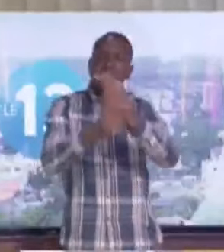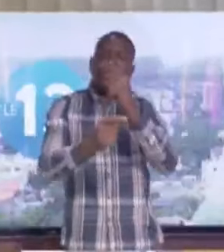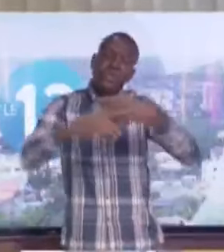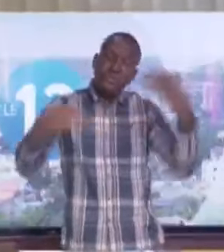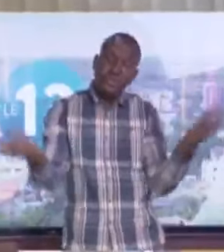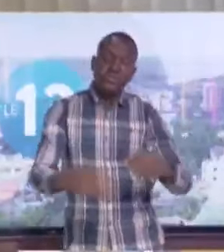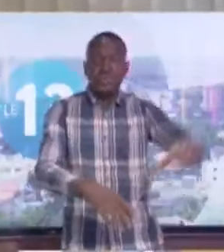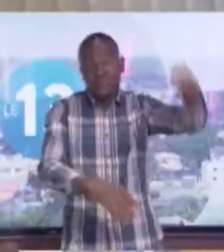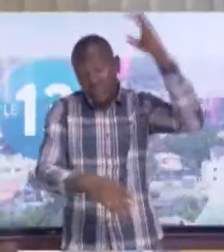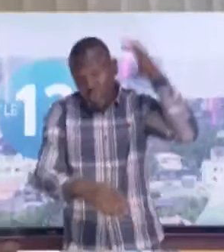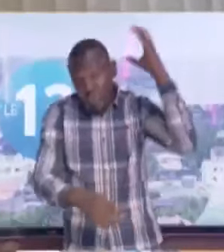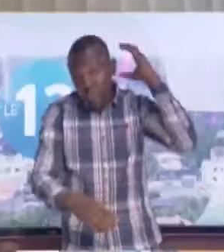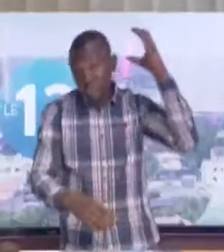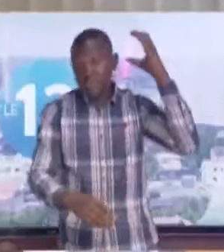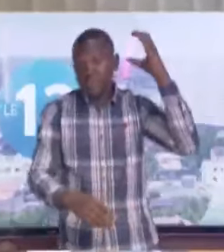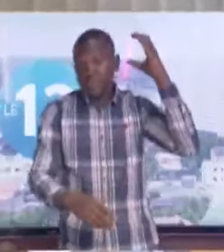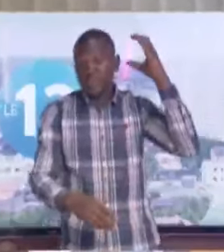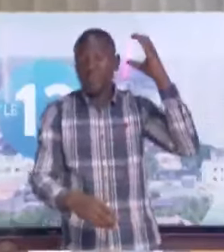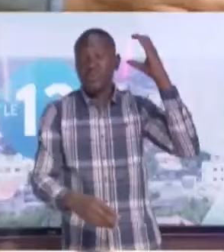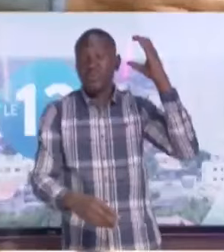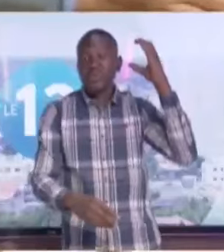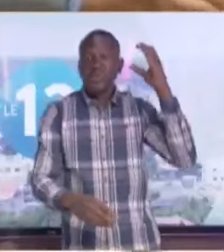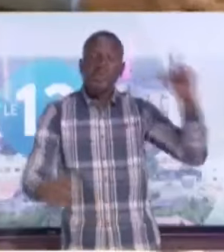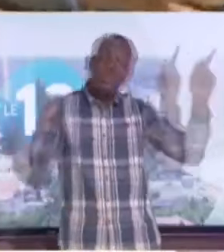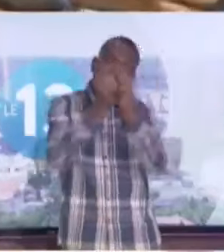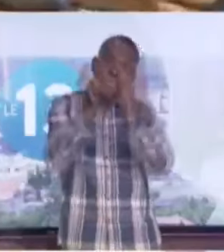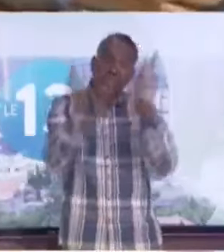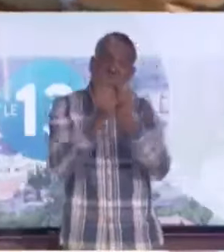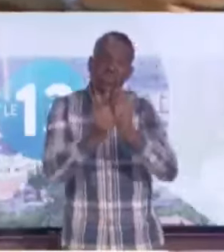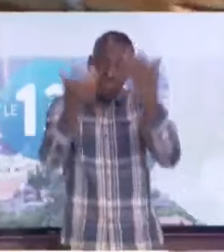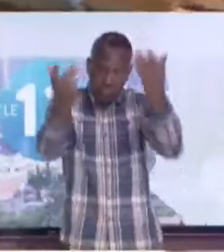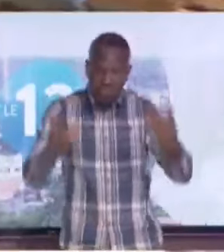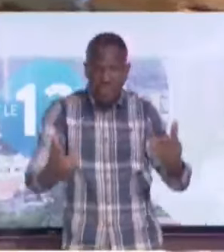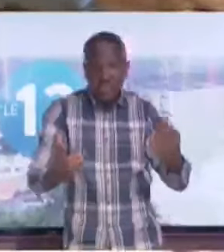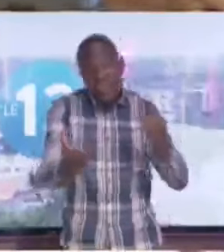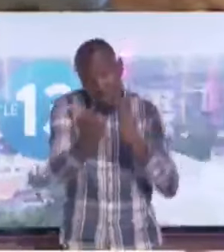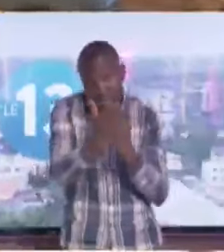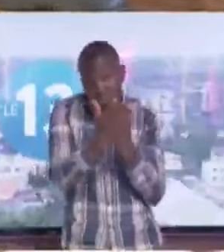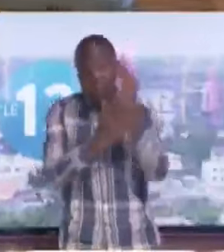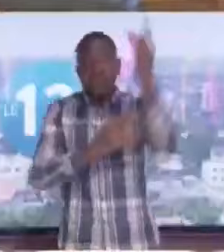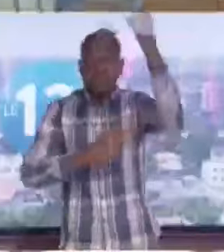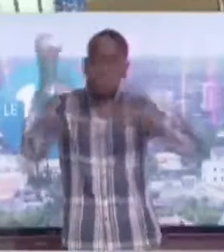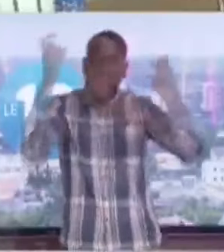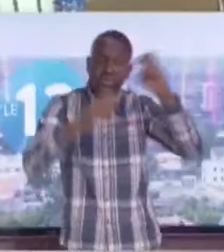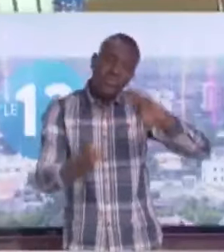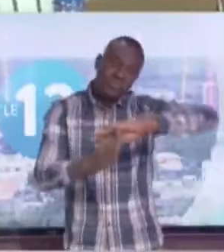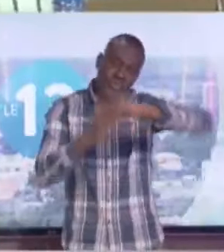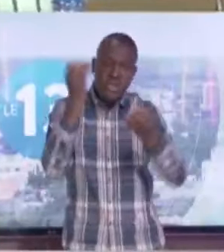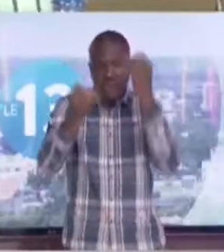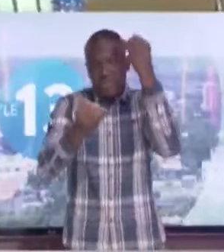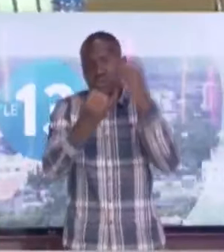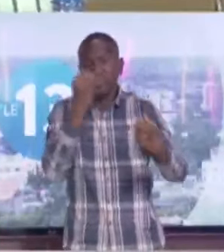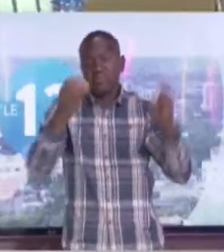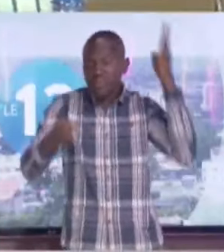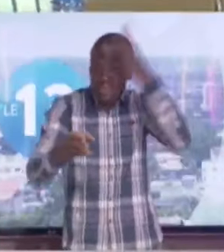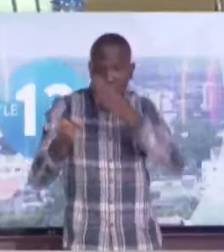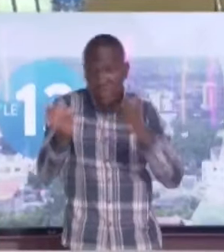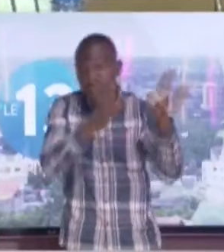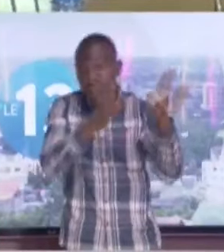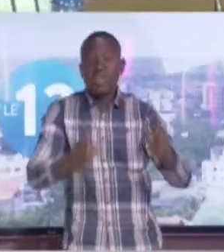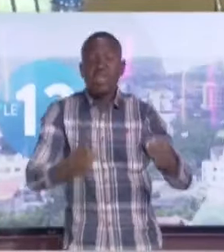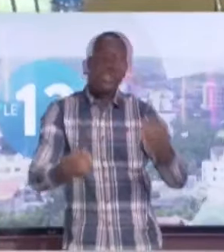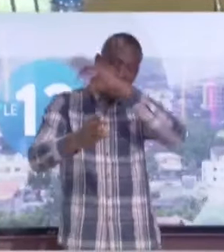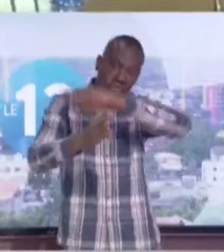en conclave. La rencontre se veut un cadre pour examiner et valider les stratégies déjà